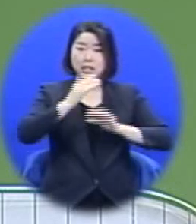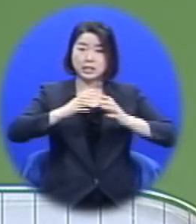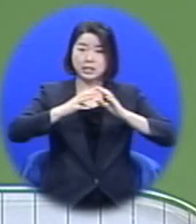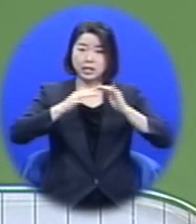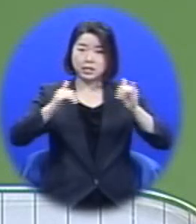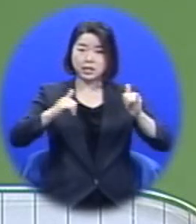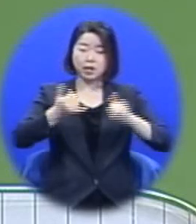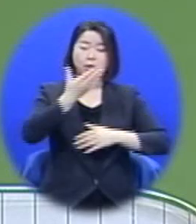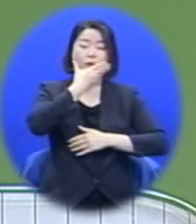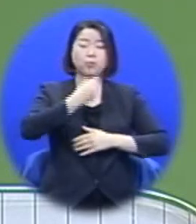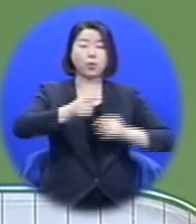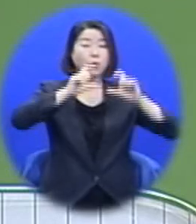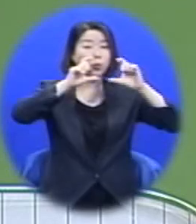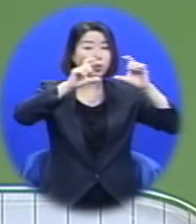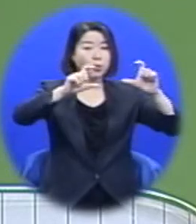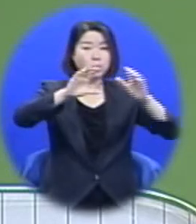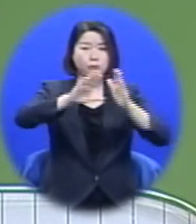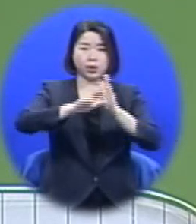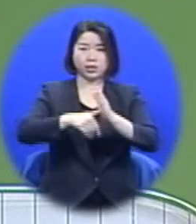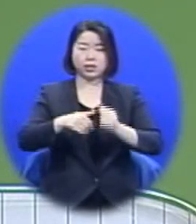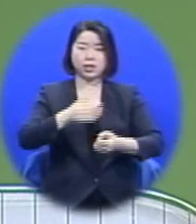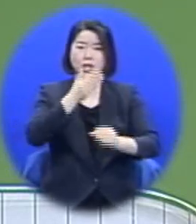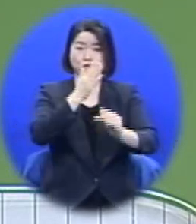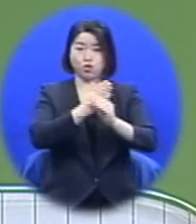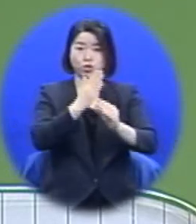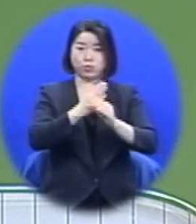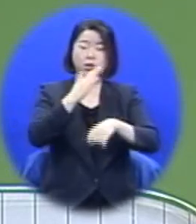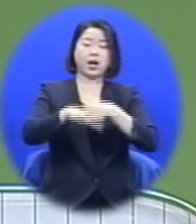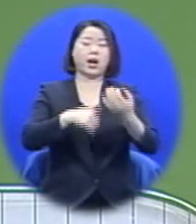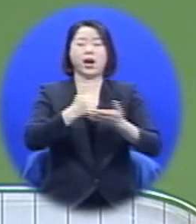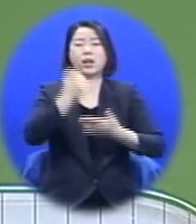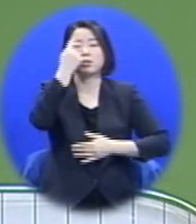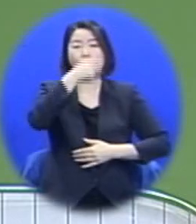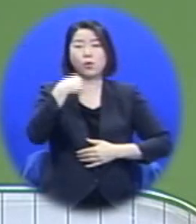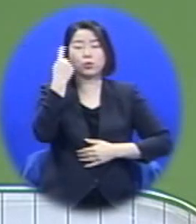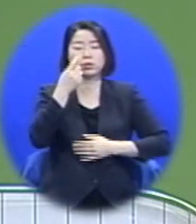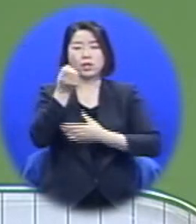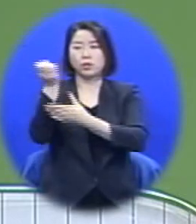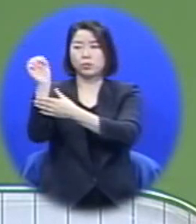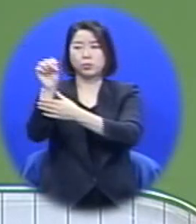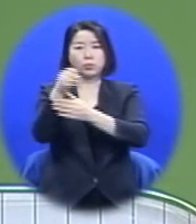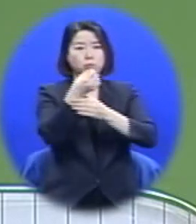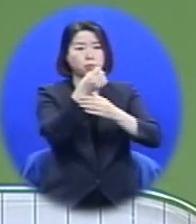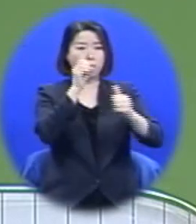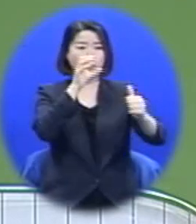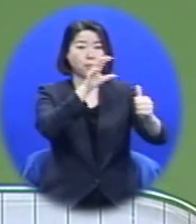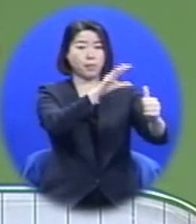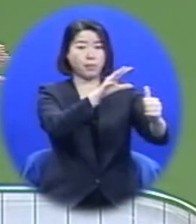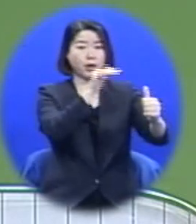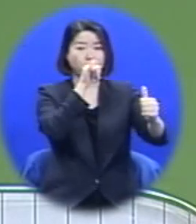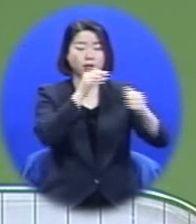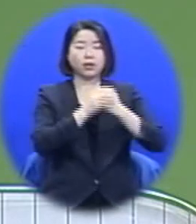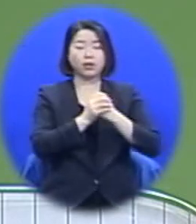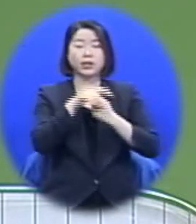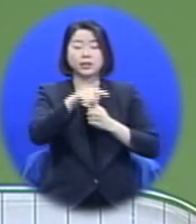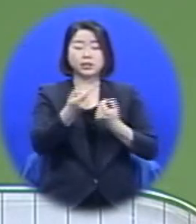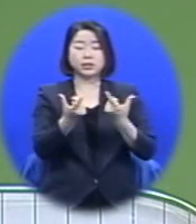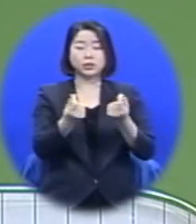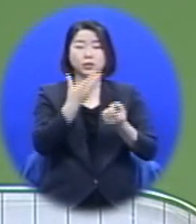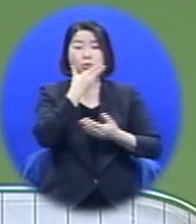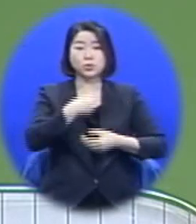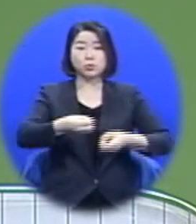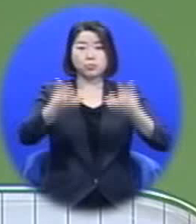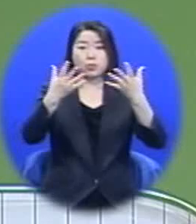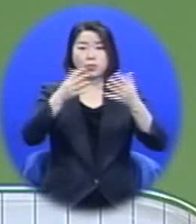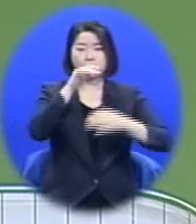선포하신 때 핵심은 요 하나님의 얼굴을 그들에게 비추게 그렇게 축복하라 고 하신 겁니다